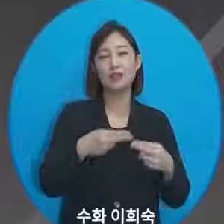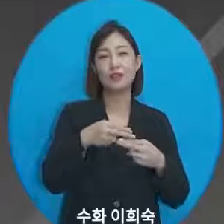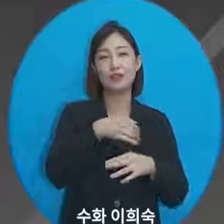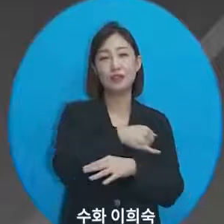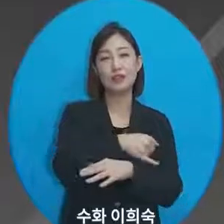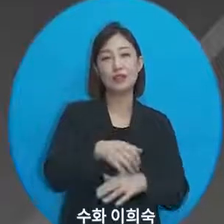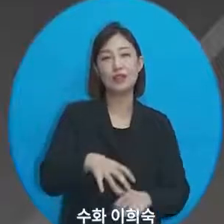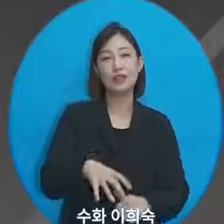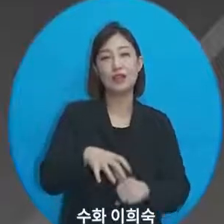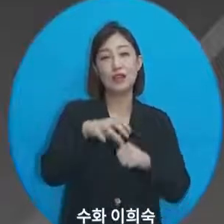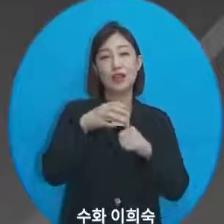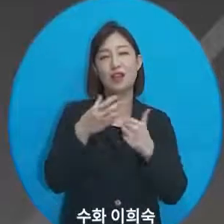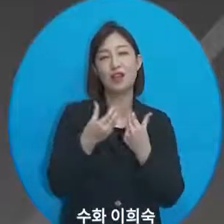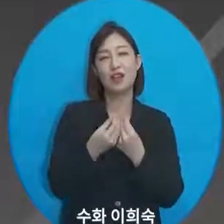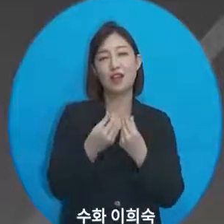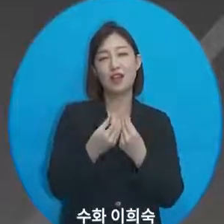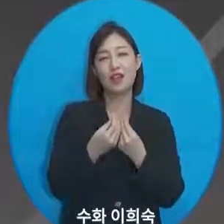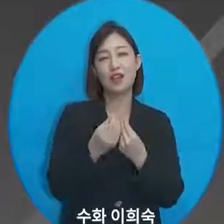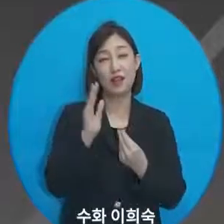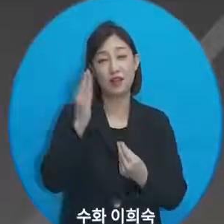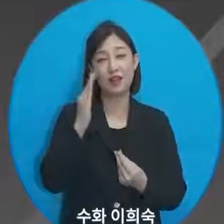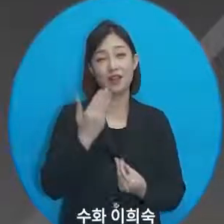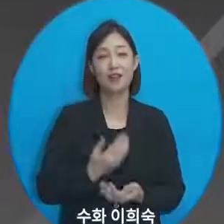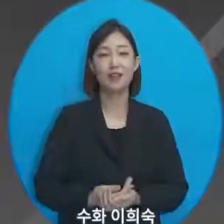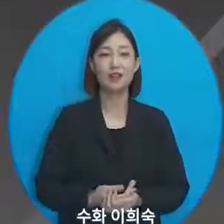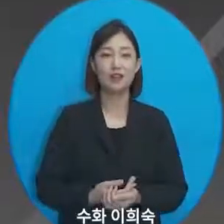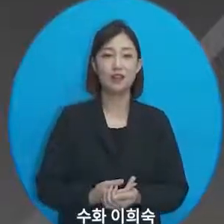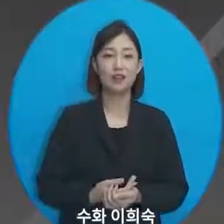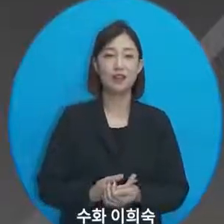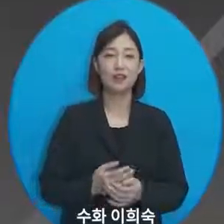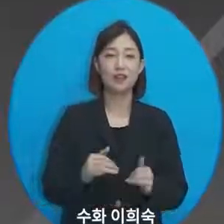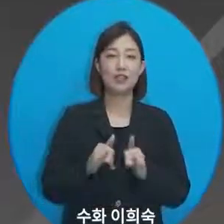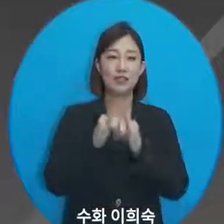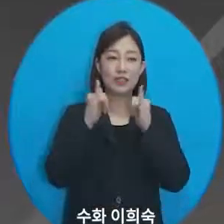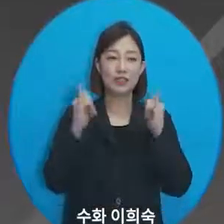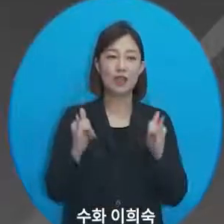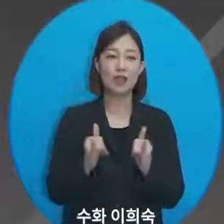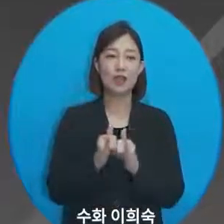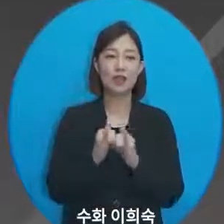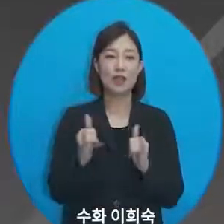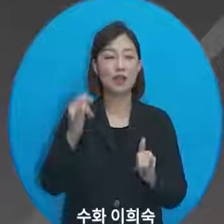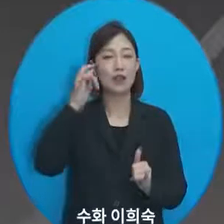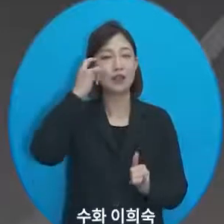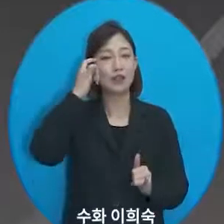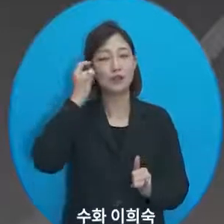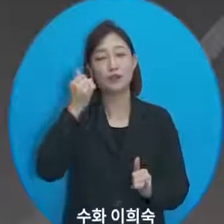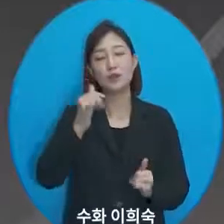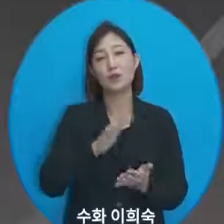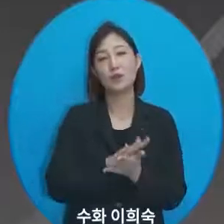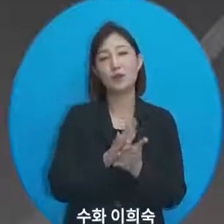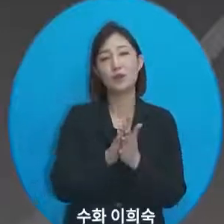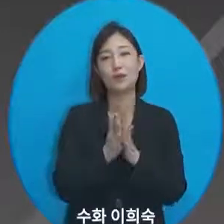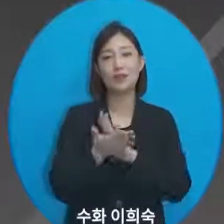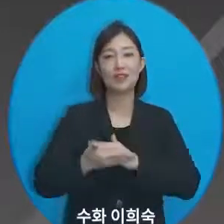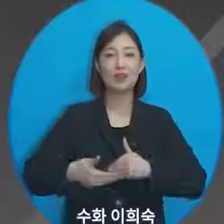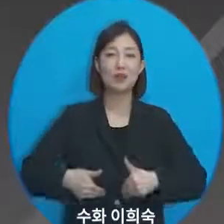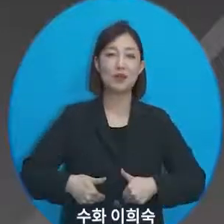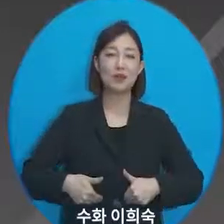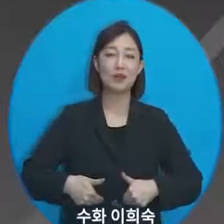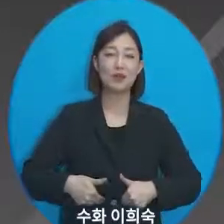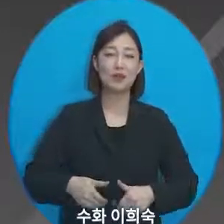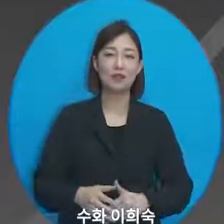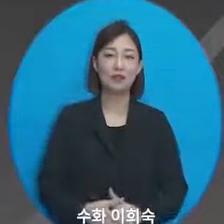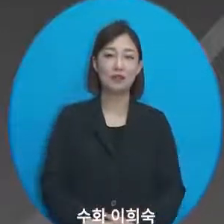충분히 일반화될 수 있도록 사회적 인식도 또한 바꿔줘야 되지 않을까라고 또한 이 자리를 빌어서 소개할